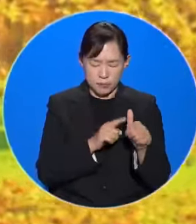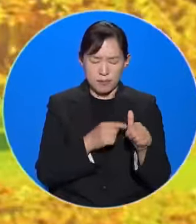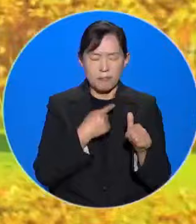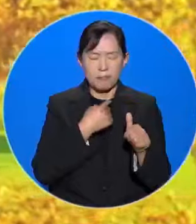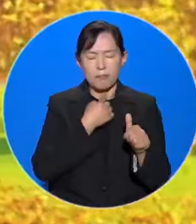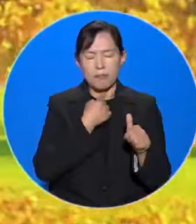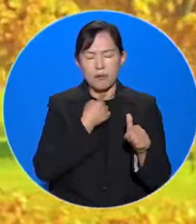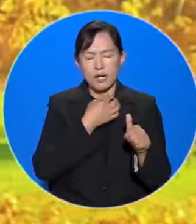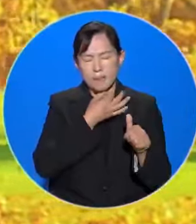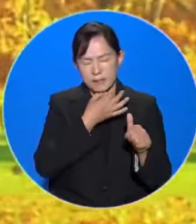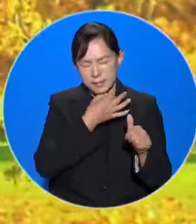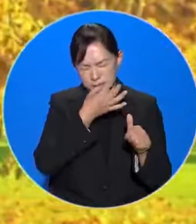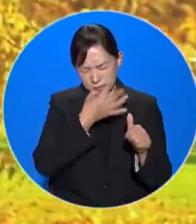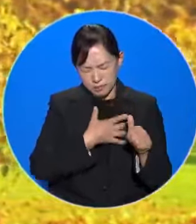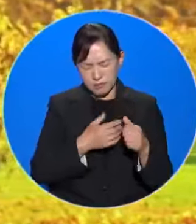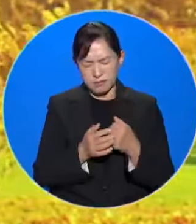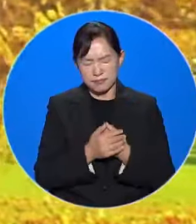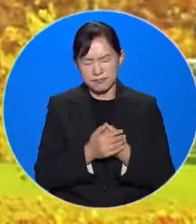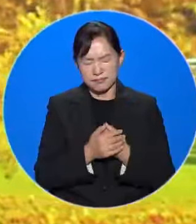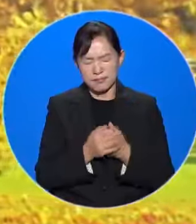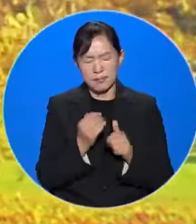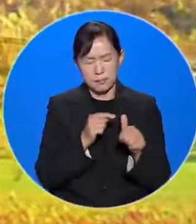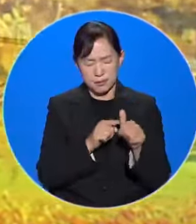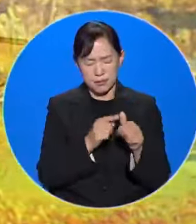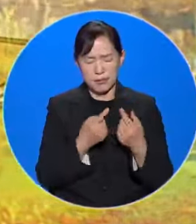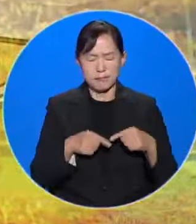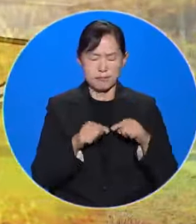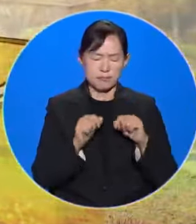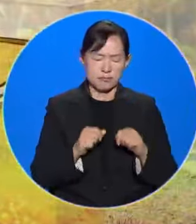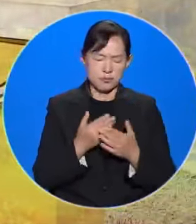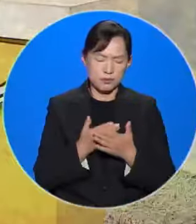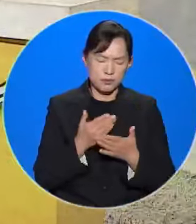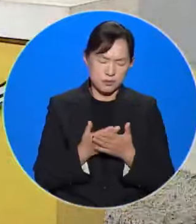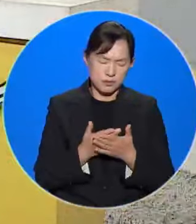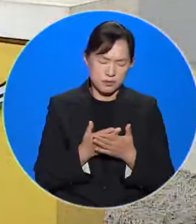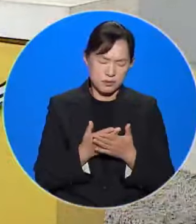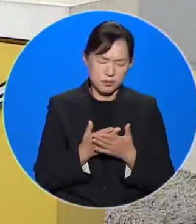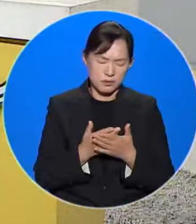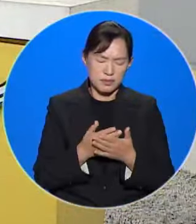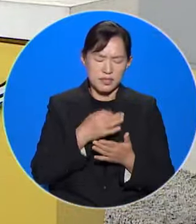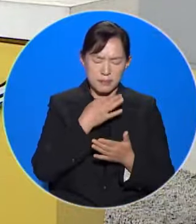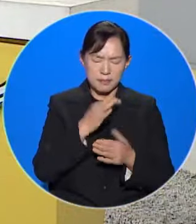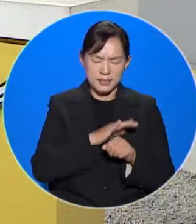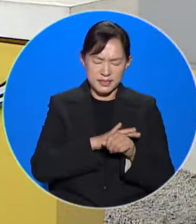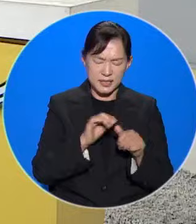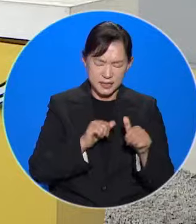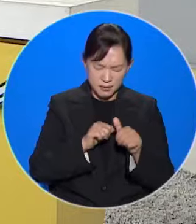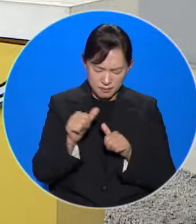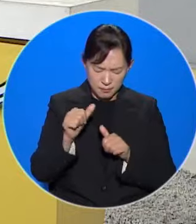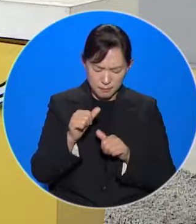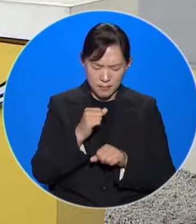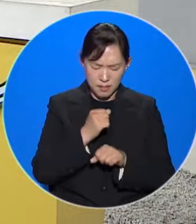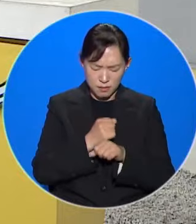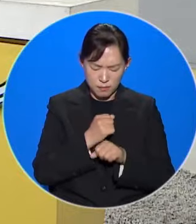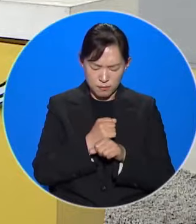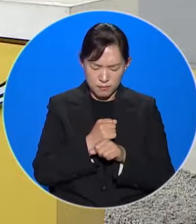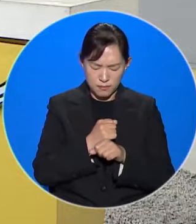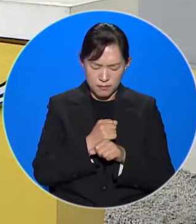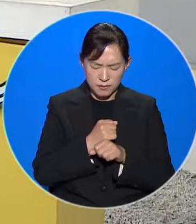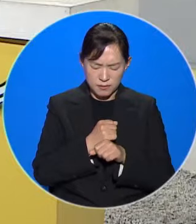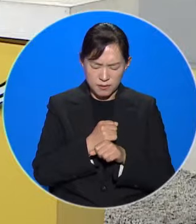힘든 가운데 있다고 합니다. 우리 남편에게도 함께하여 주시고 하나님 아버지 그 감기 잘 이겨내게 해주시고 또